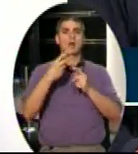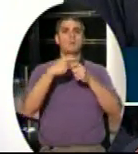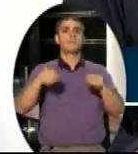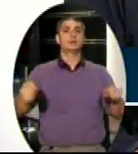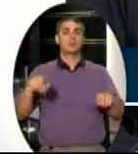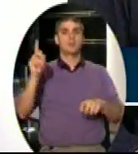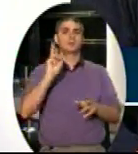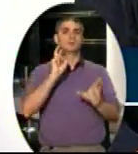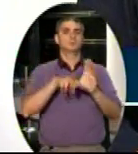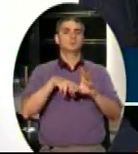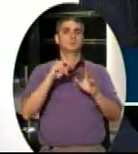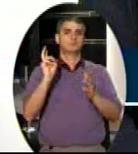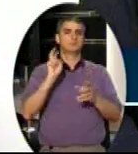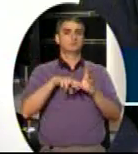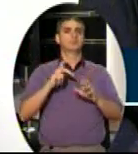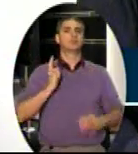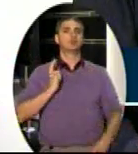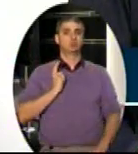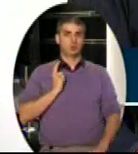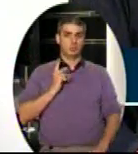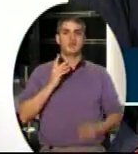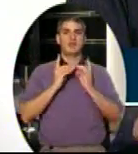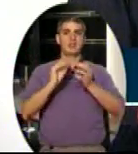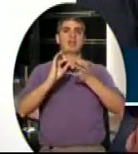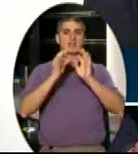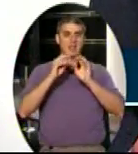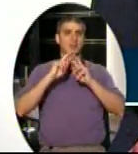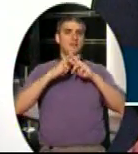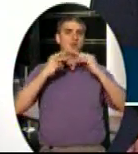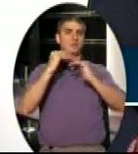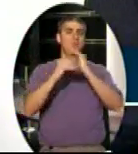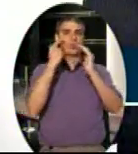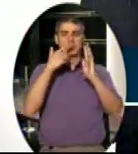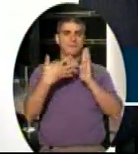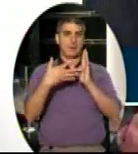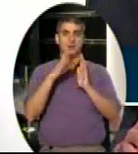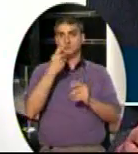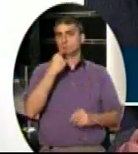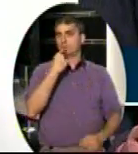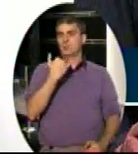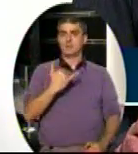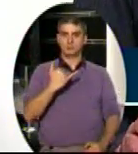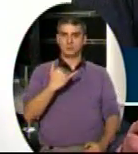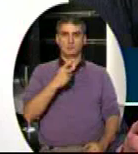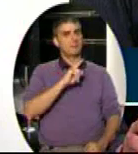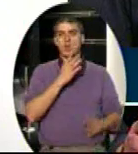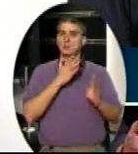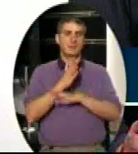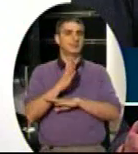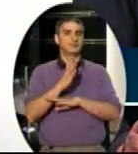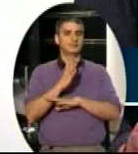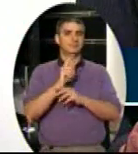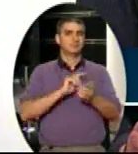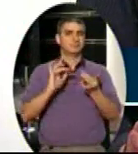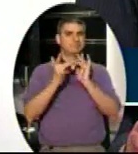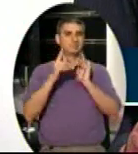במזומן, והתפקדות אישית ודרך האינטרנט וכל מיני מנגנוני בקרה. זה מה שהם מזכירים עכשיו. הם לא נכנסים לדם הרע